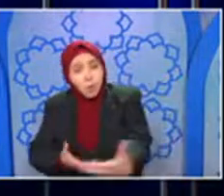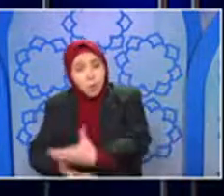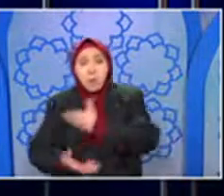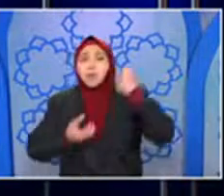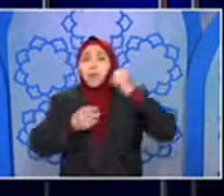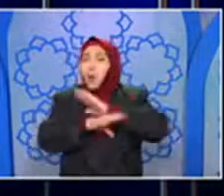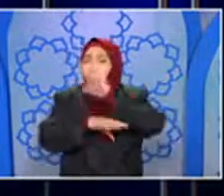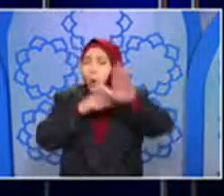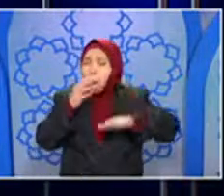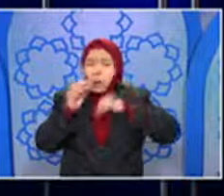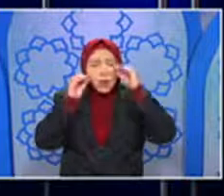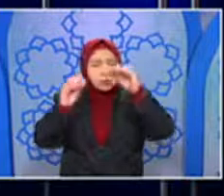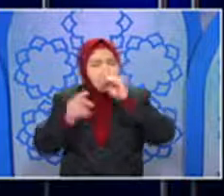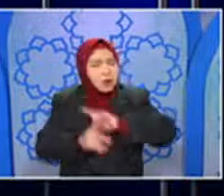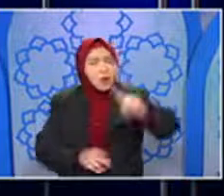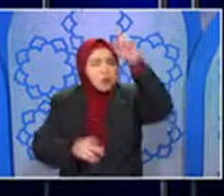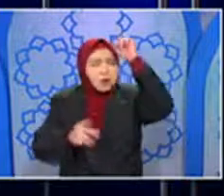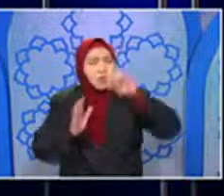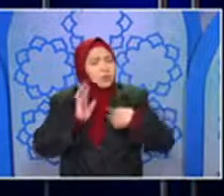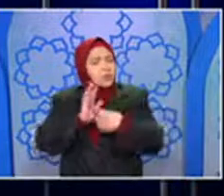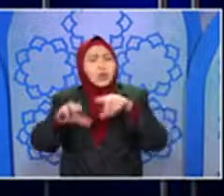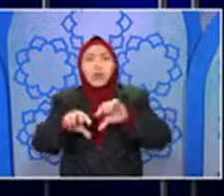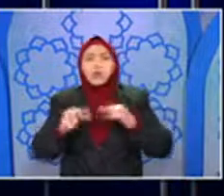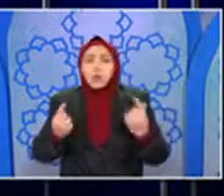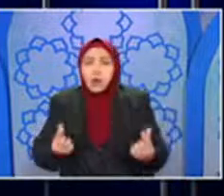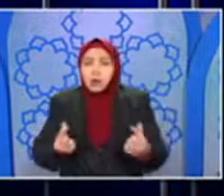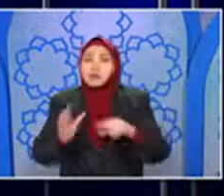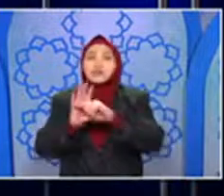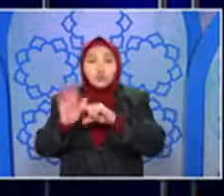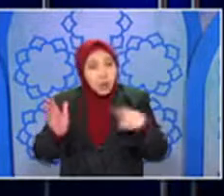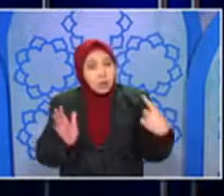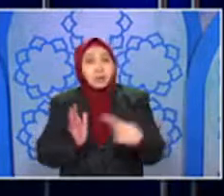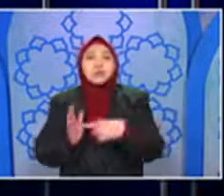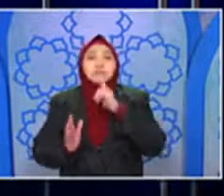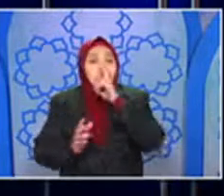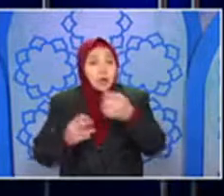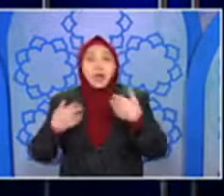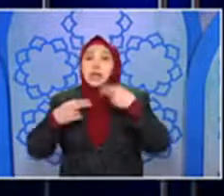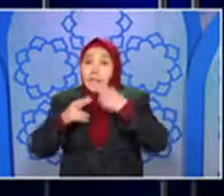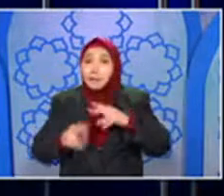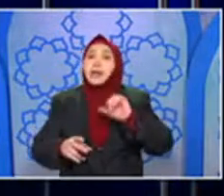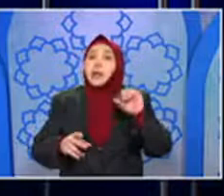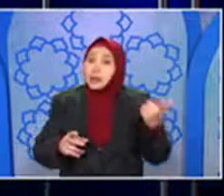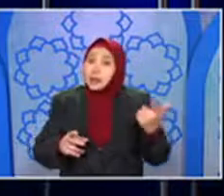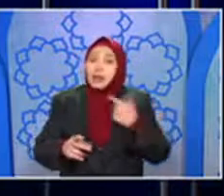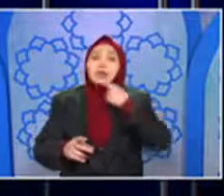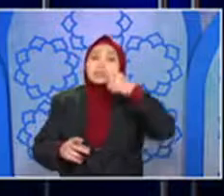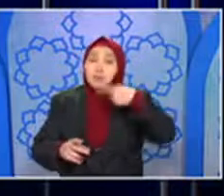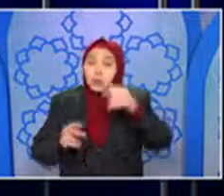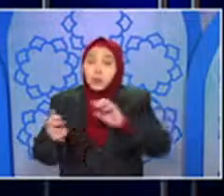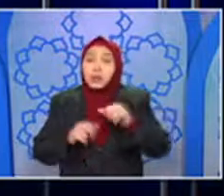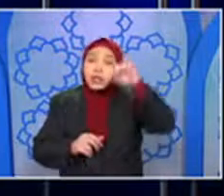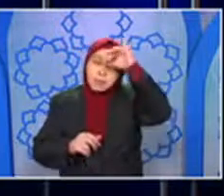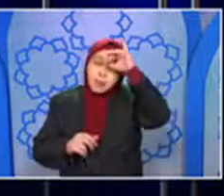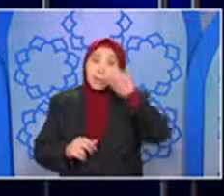Allah Subhanahu wa taala tunjukkan dalam Al-Quran. Surah ini saudara ada nama lain yang disebut oleh Imam Abu